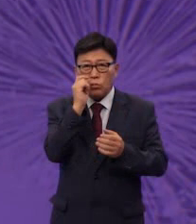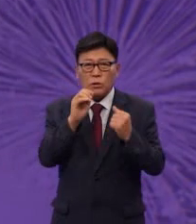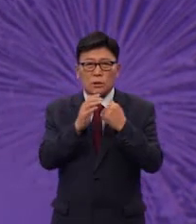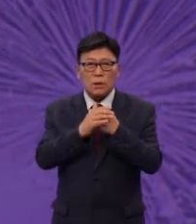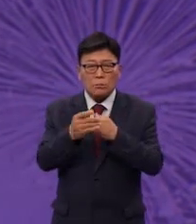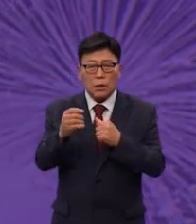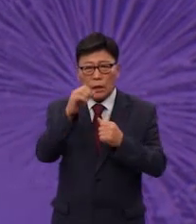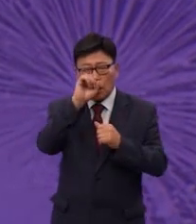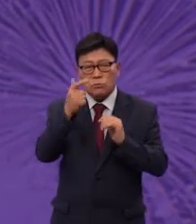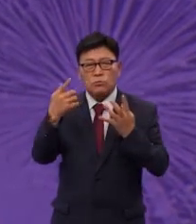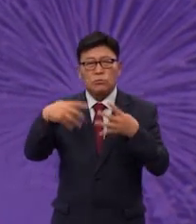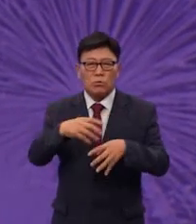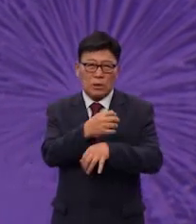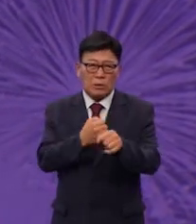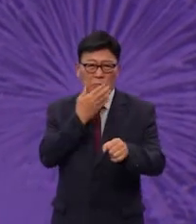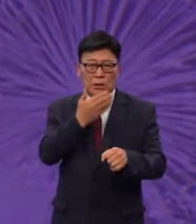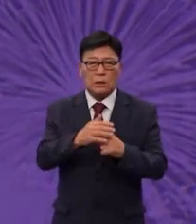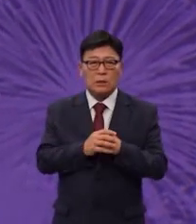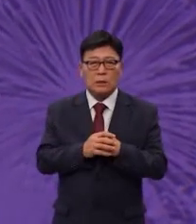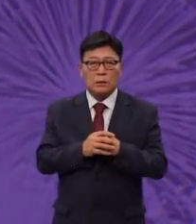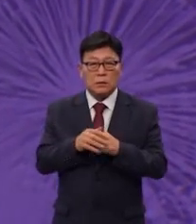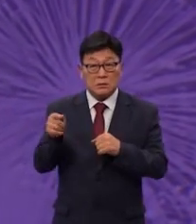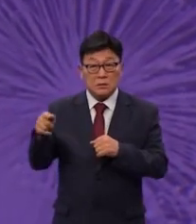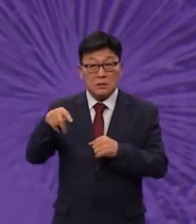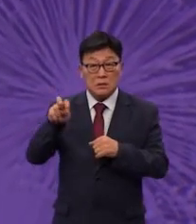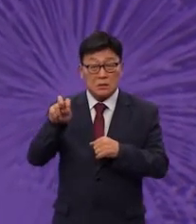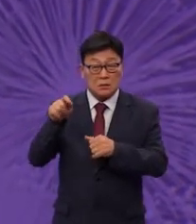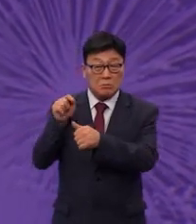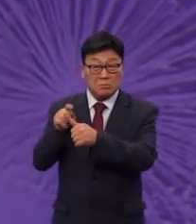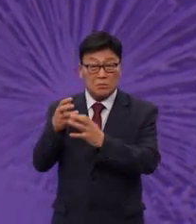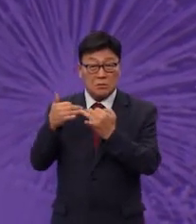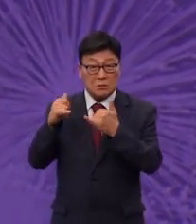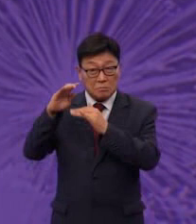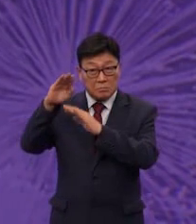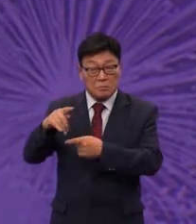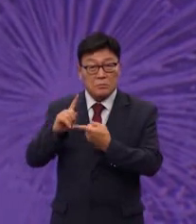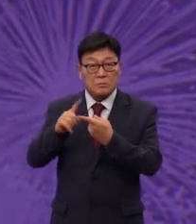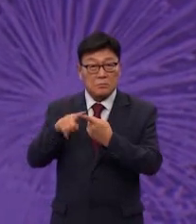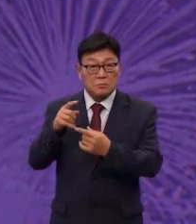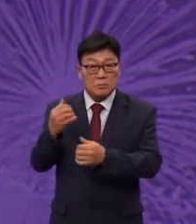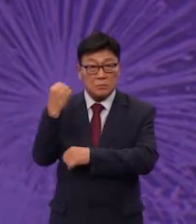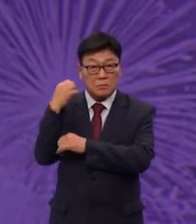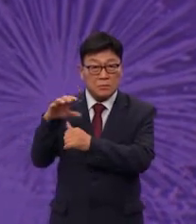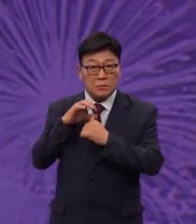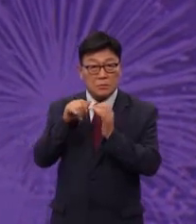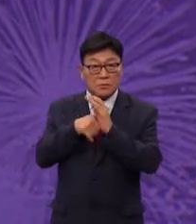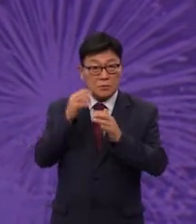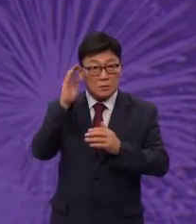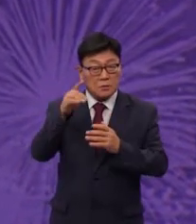조건으로만 계약이 가능했기 때문입니다. 김동찬님의 계약 실패 사례를 바탕으로 지난 7월부터 4명의